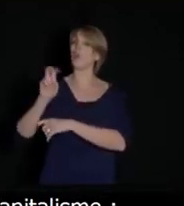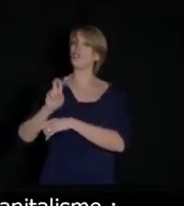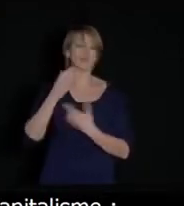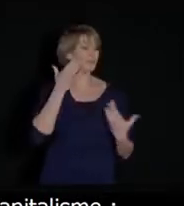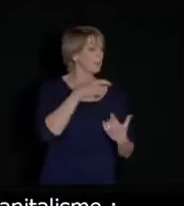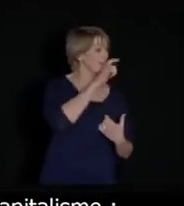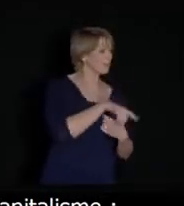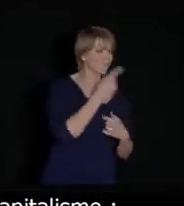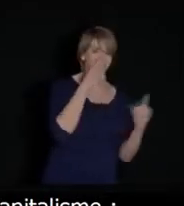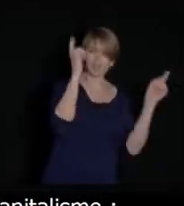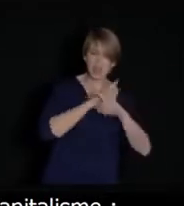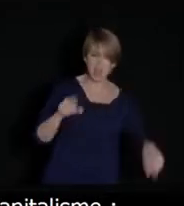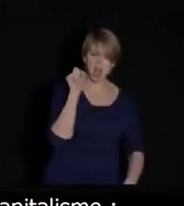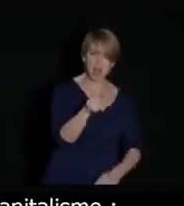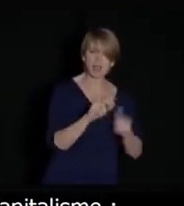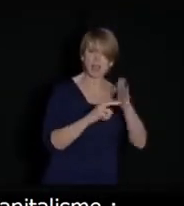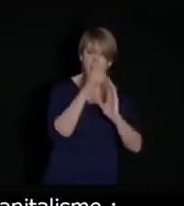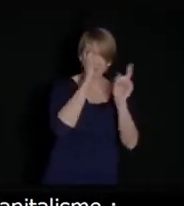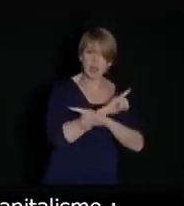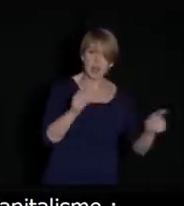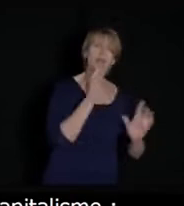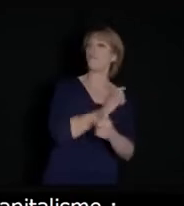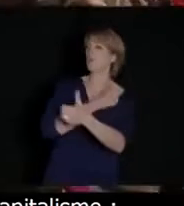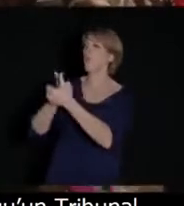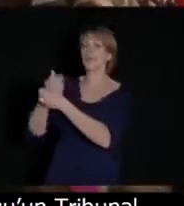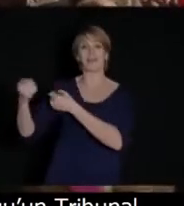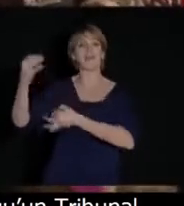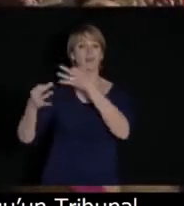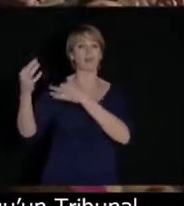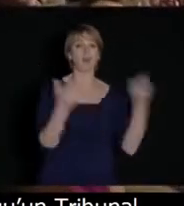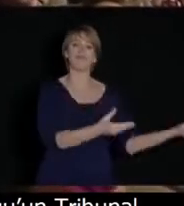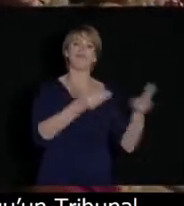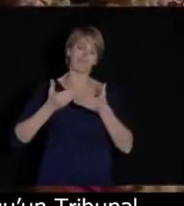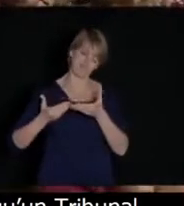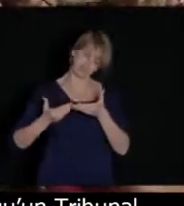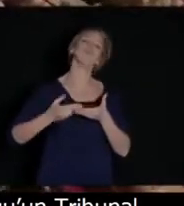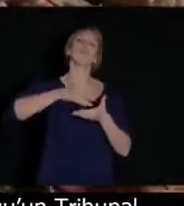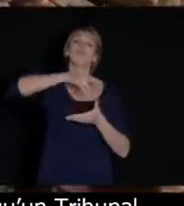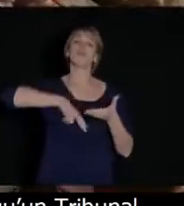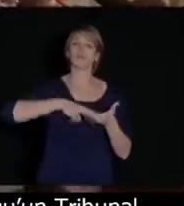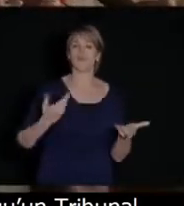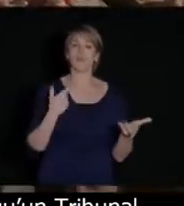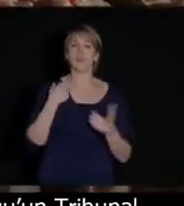lorsqu'une plainte veut être déposée, elle puisse l'être auprès de quelqu'un.